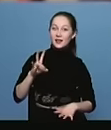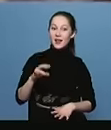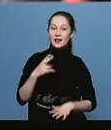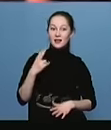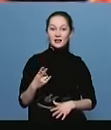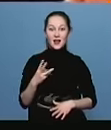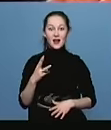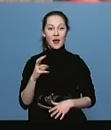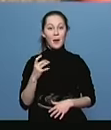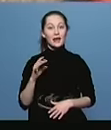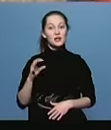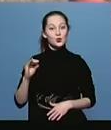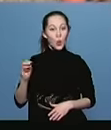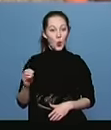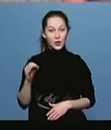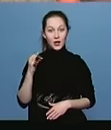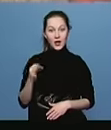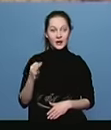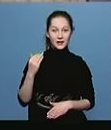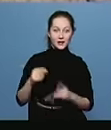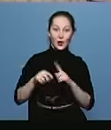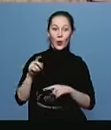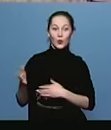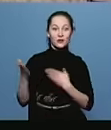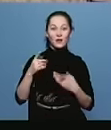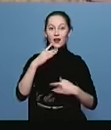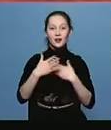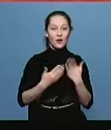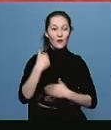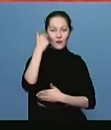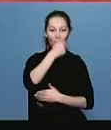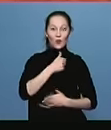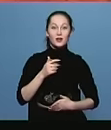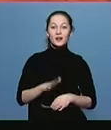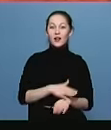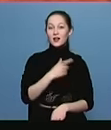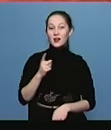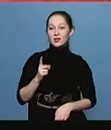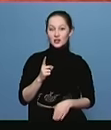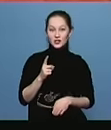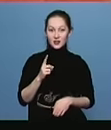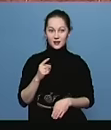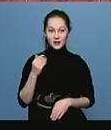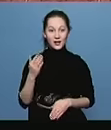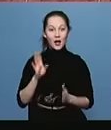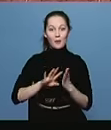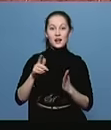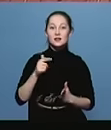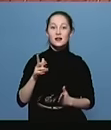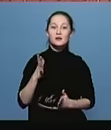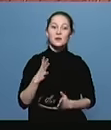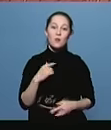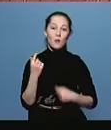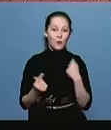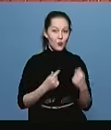марийское. Накрыла стол и созвала родственников. В канун Нового года в дом пришло долгожданное голубое топливо. Без газа, говорит, приходилось